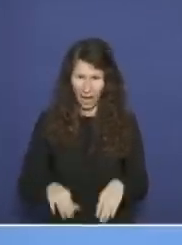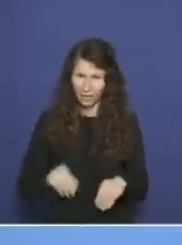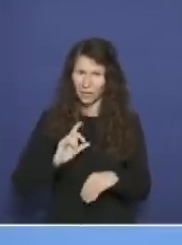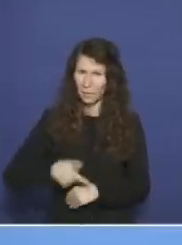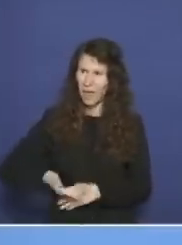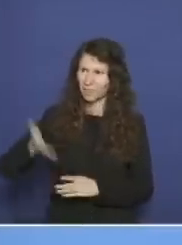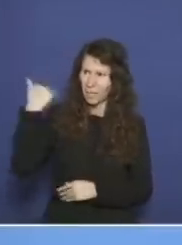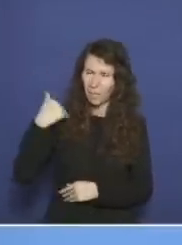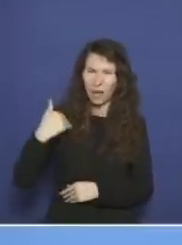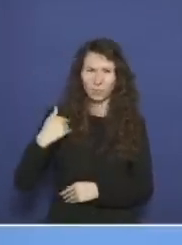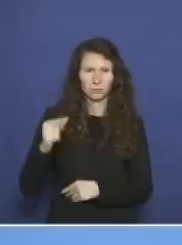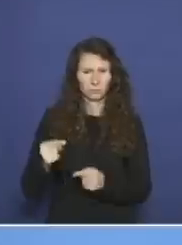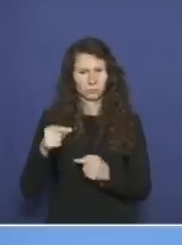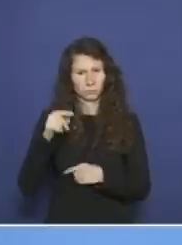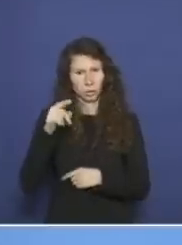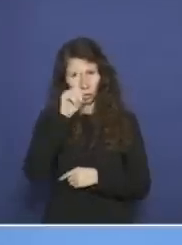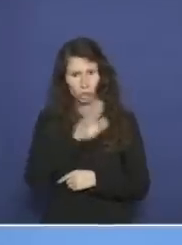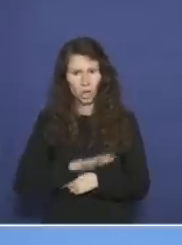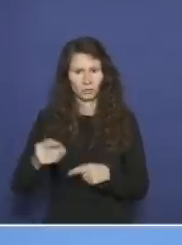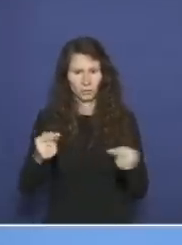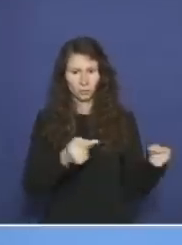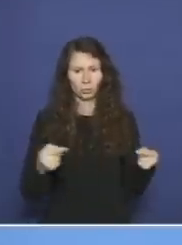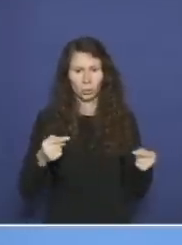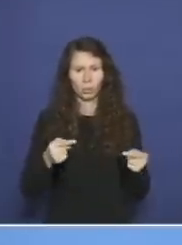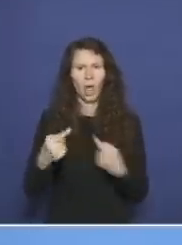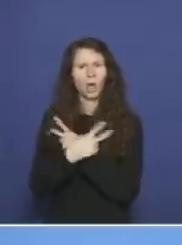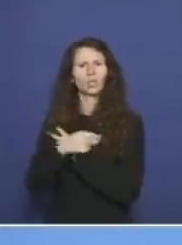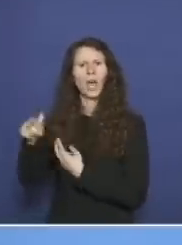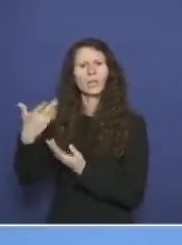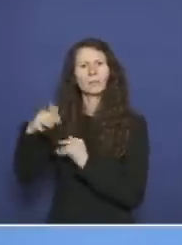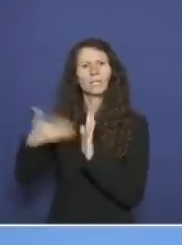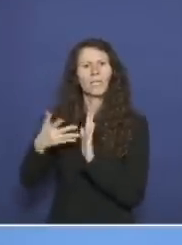in Deutschland, warum hat Österreich mehr Teststellen als wir?